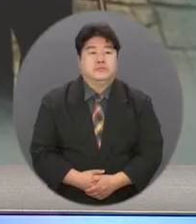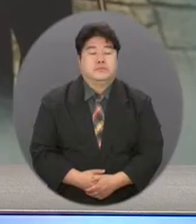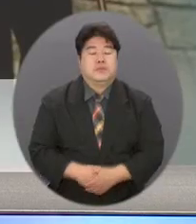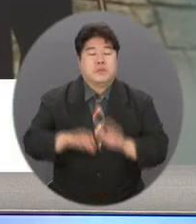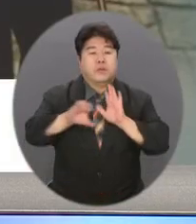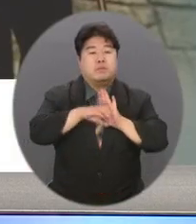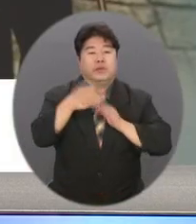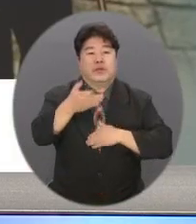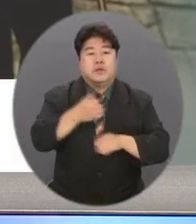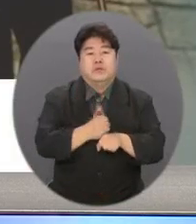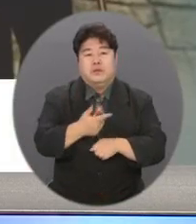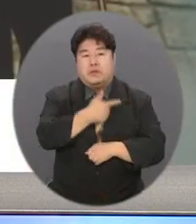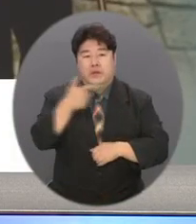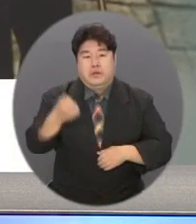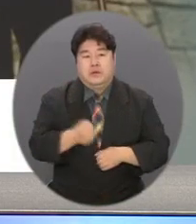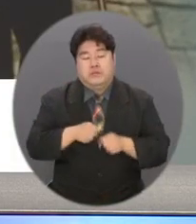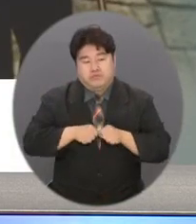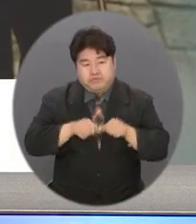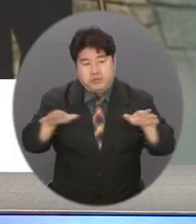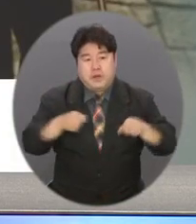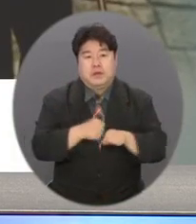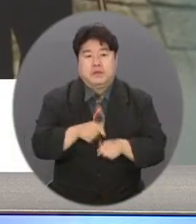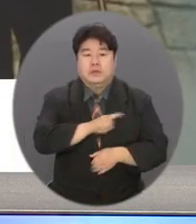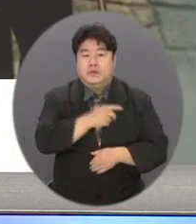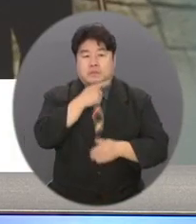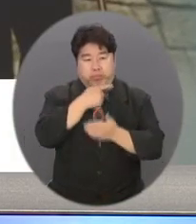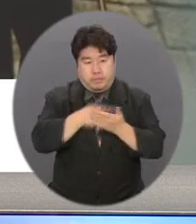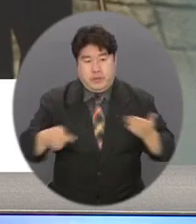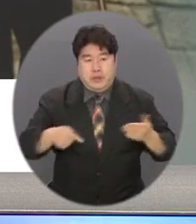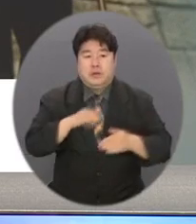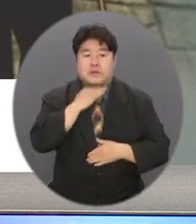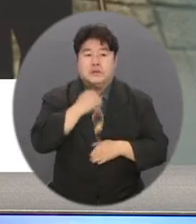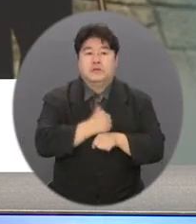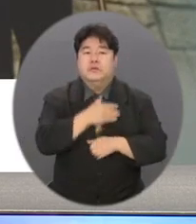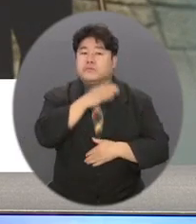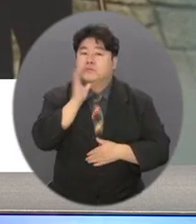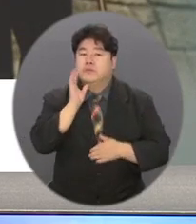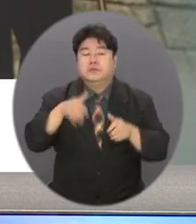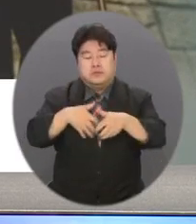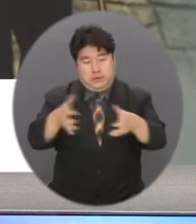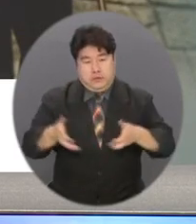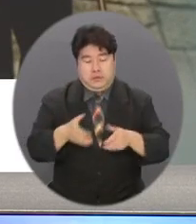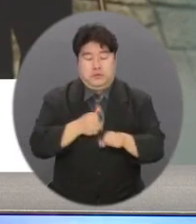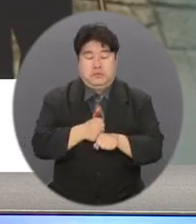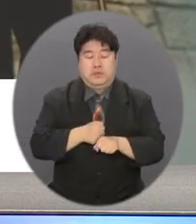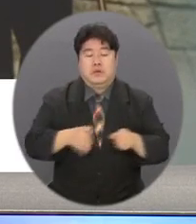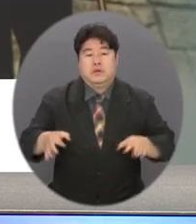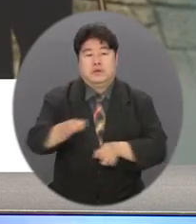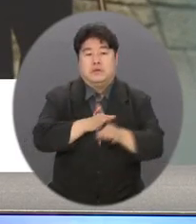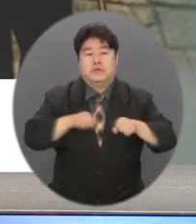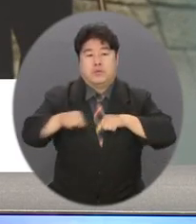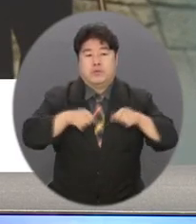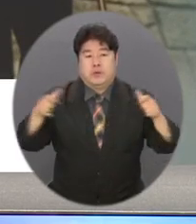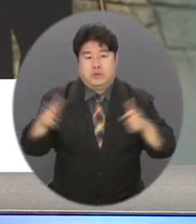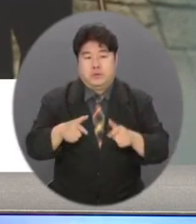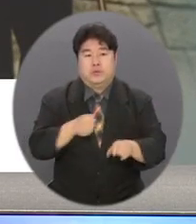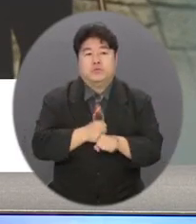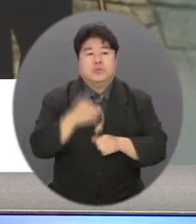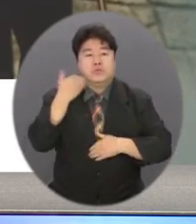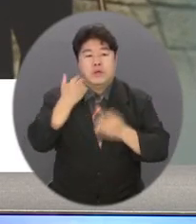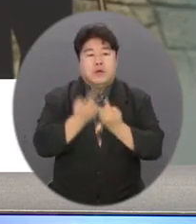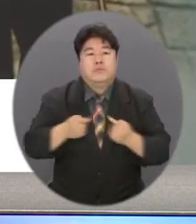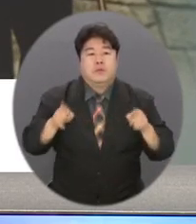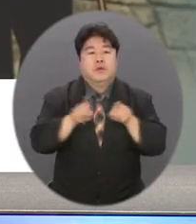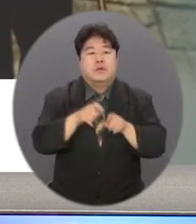코로나 2구의 대교 행으로 가장 큰 피해를 입은 연령층은 노년층 입니다 경제활동의 줄고 누군가와